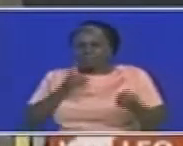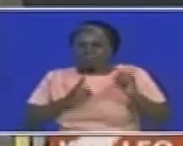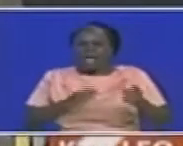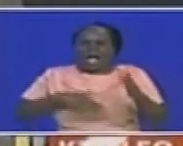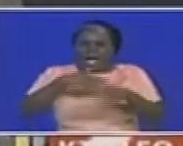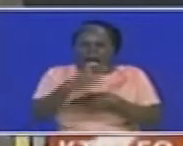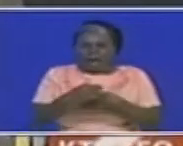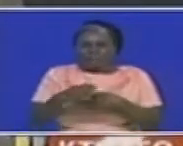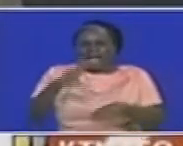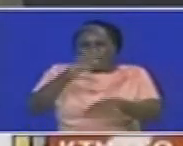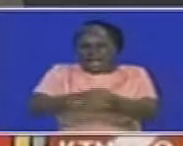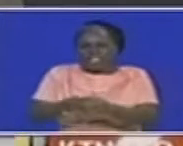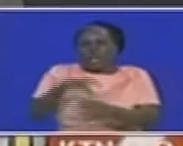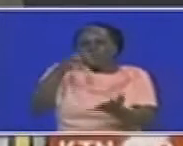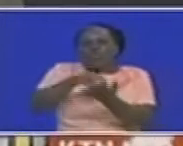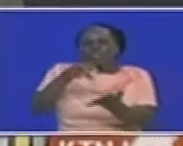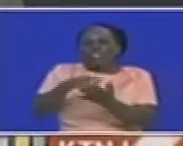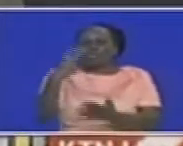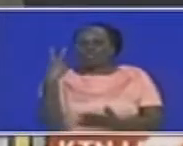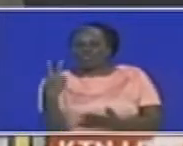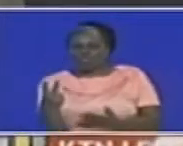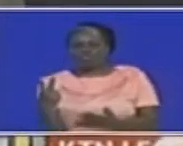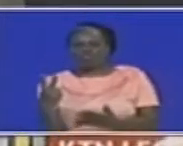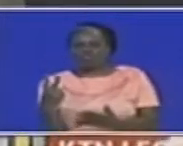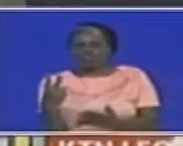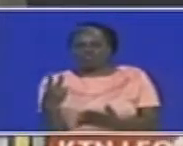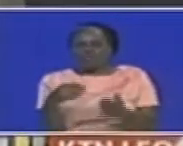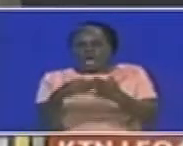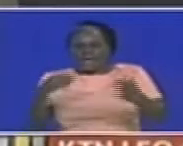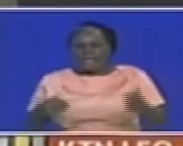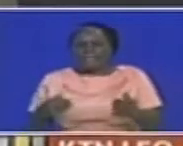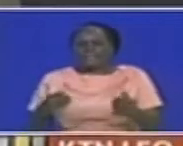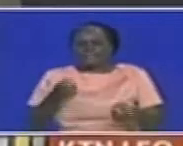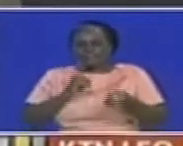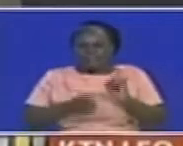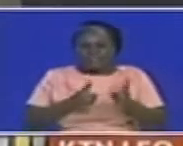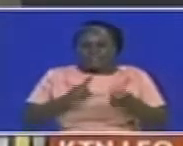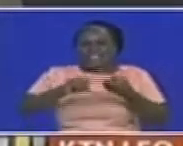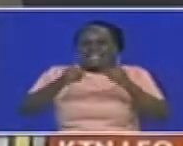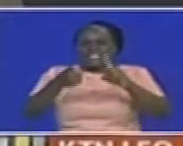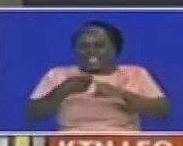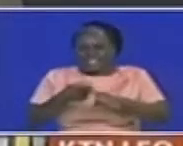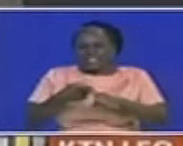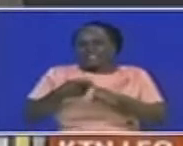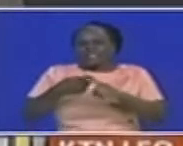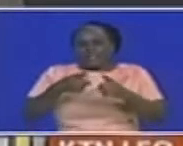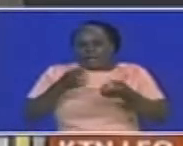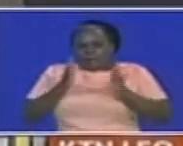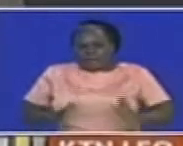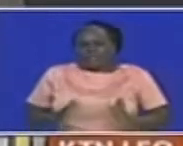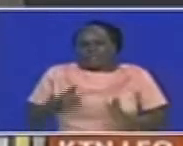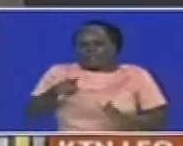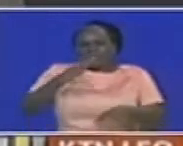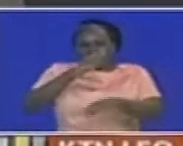kumaliza katika nafasi ya pili kinyume na mshindi wa mbio za Standard Chartered mwaka 2003 Alice Chelangat ambaye